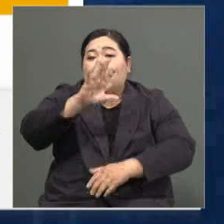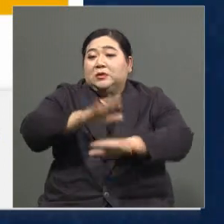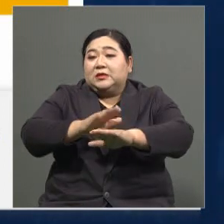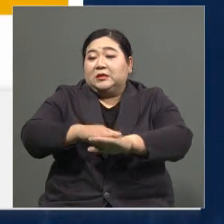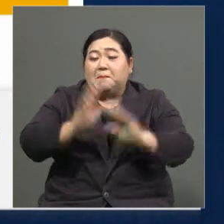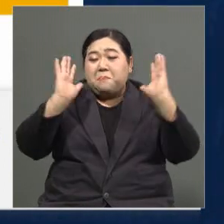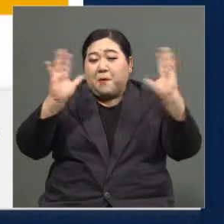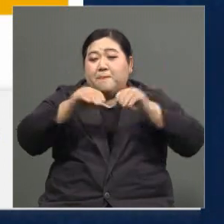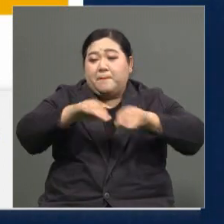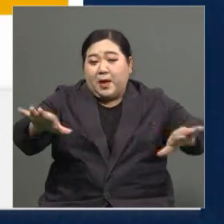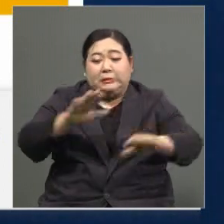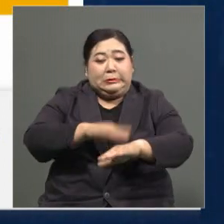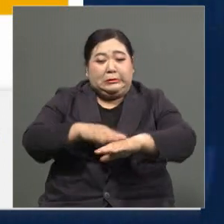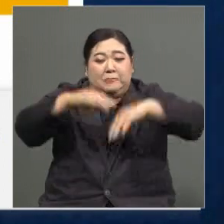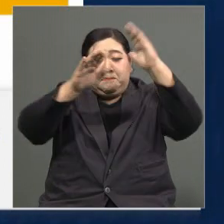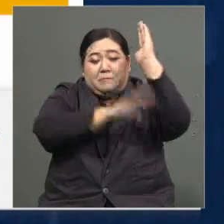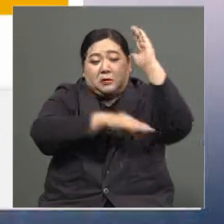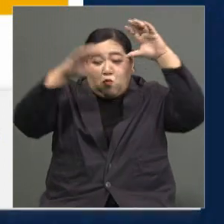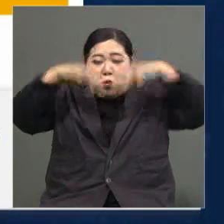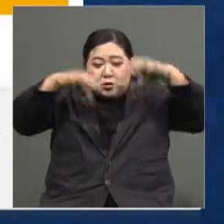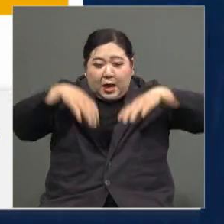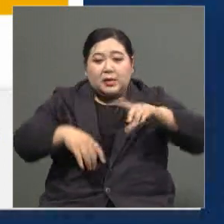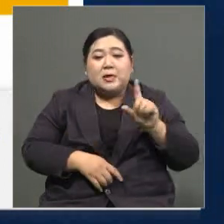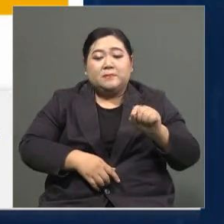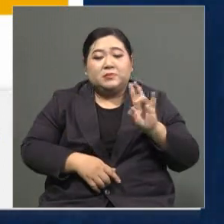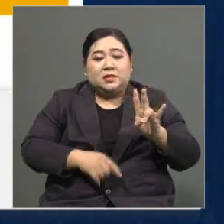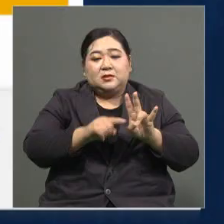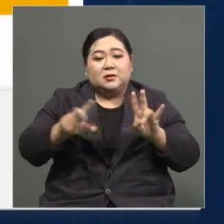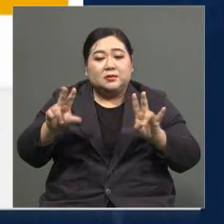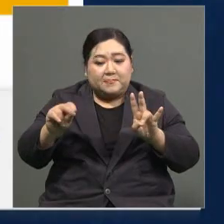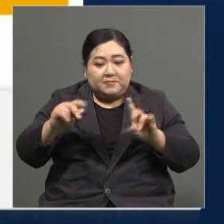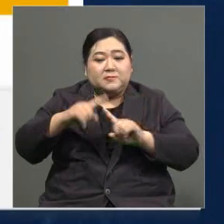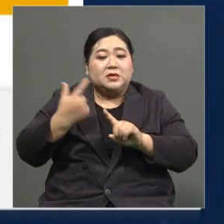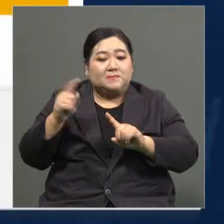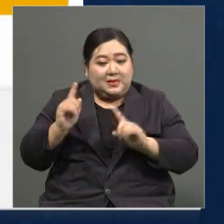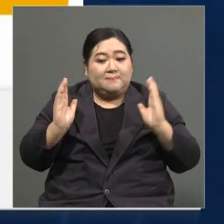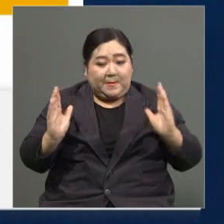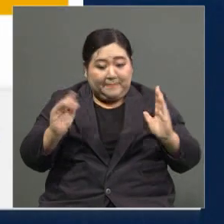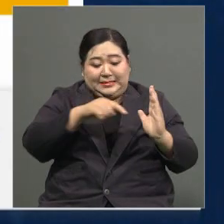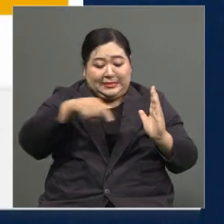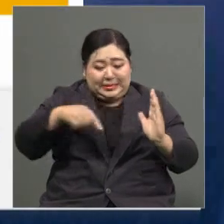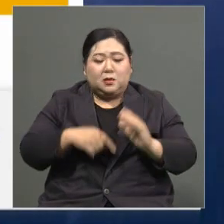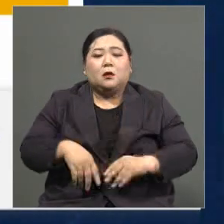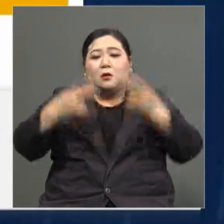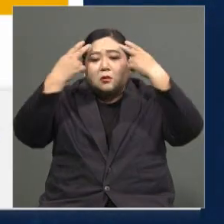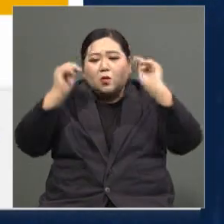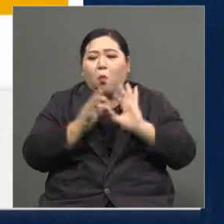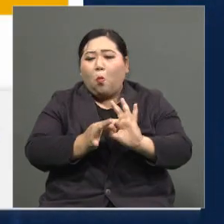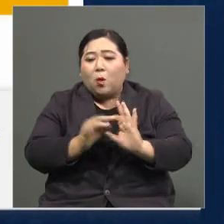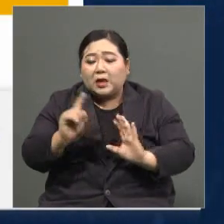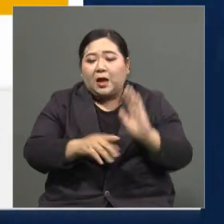ภาคใต้ไปจนถึงวันที่ 30พฤศจิกายนนี้ตอนนี้ท่านนายกเองก็ห่วงพื้นที่ลุ่มต่ำในจังหวัด